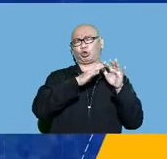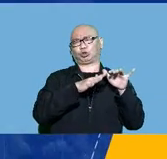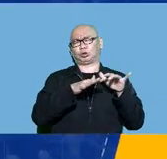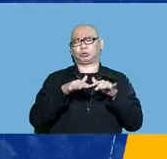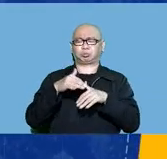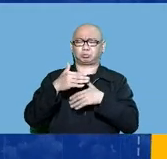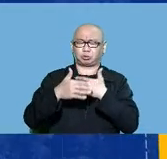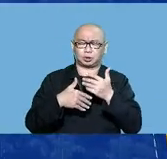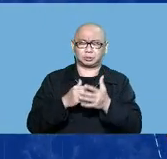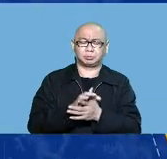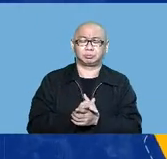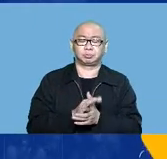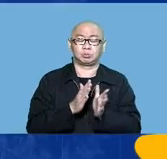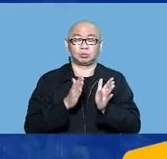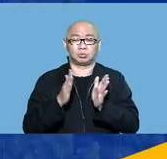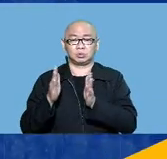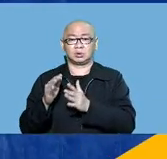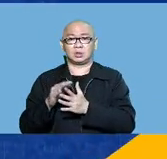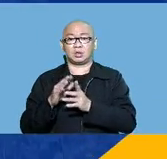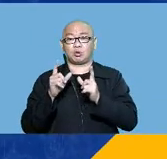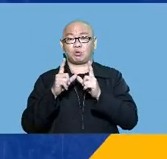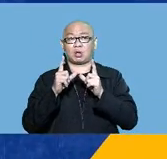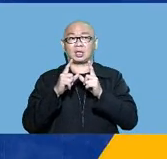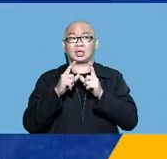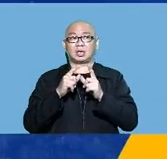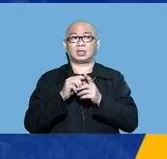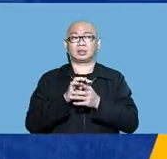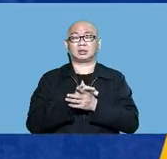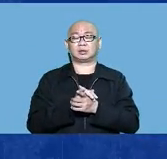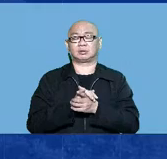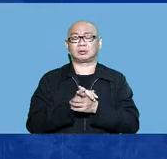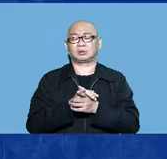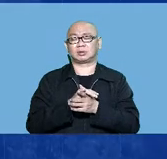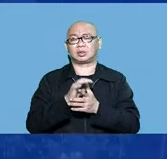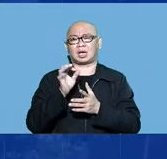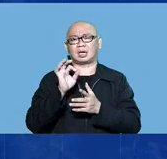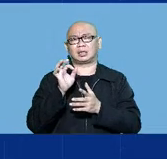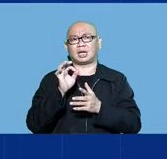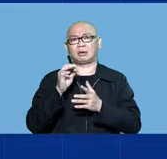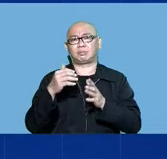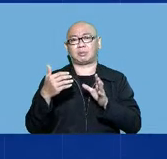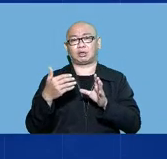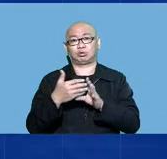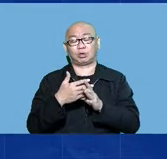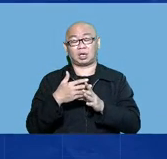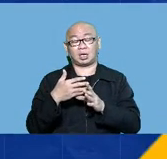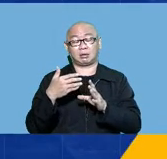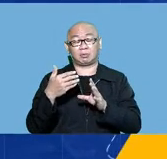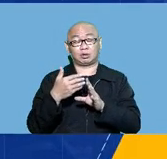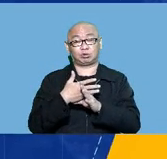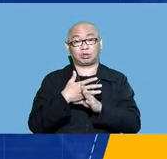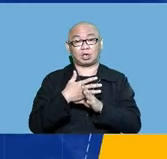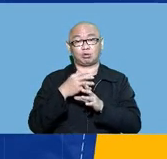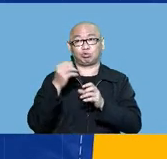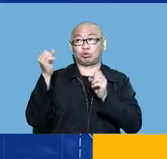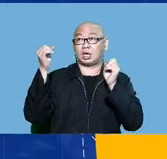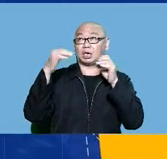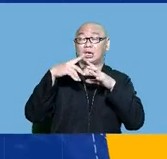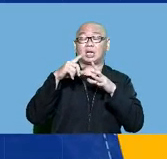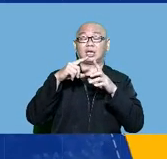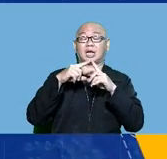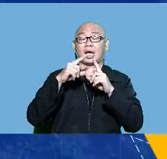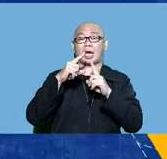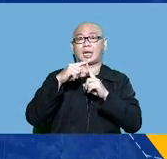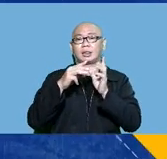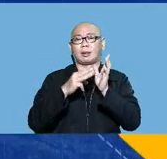Kemudian di wilayah no air entrainment atau tidak ada pemasukan udara dari atmosfer ke